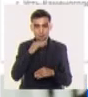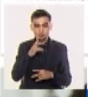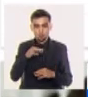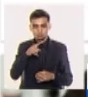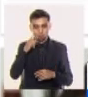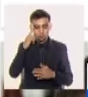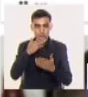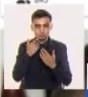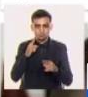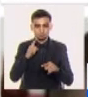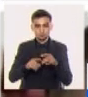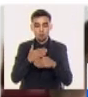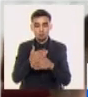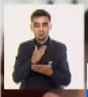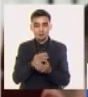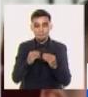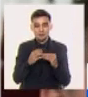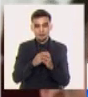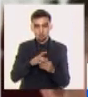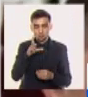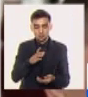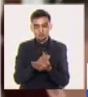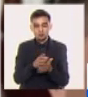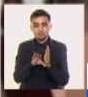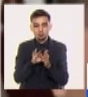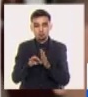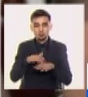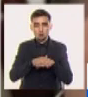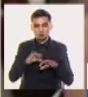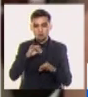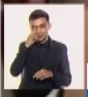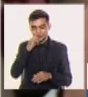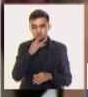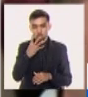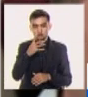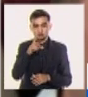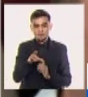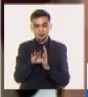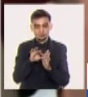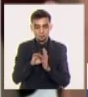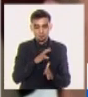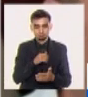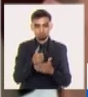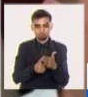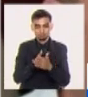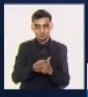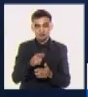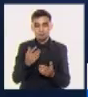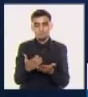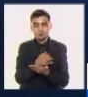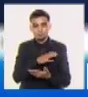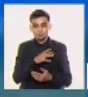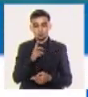в этом году оказалось 15. Народным голосованием казахстанцы выбрали 4 претендентов наиболее достойных награды. В числе